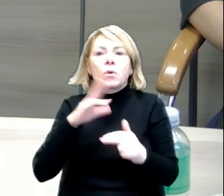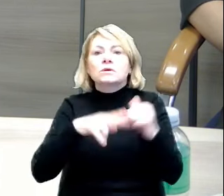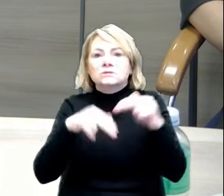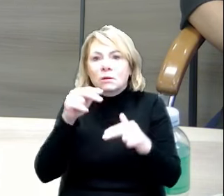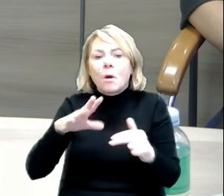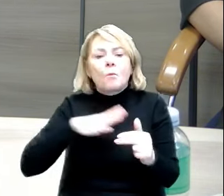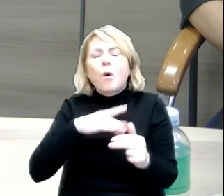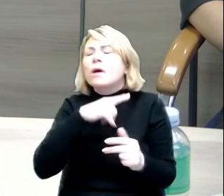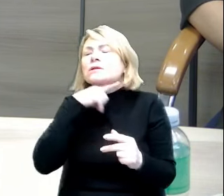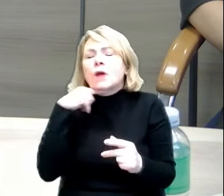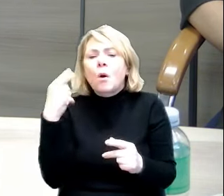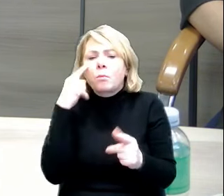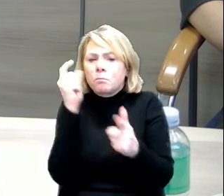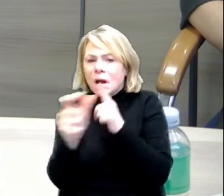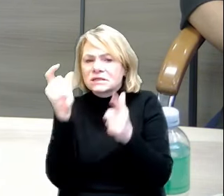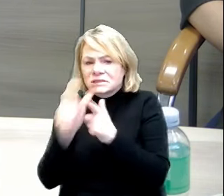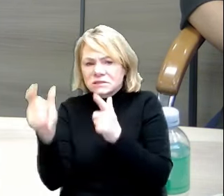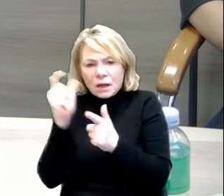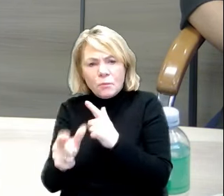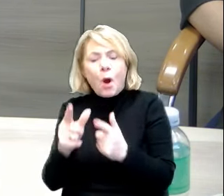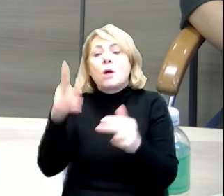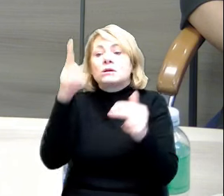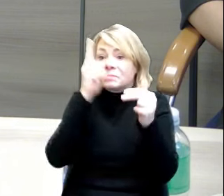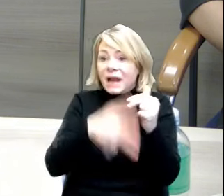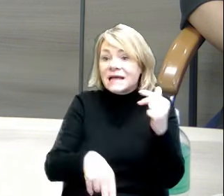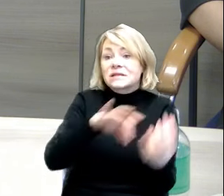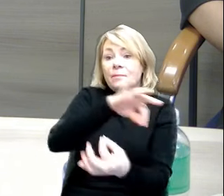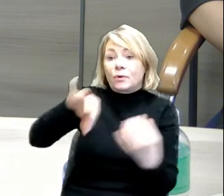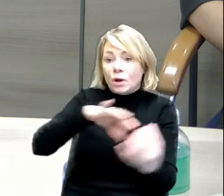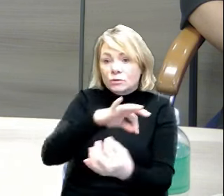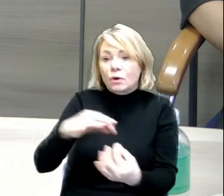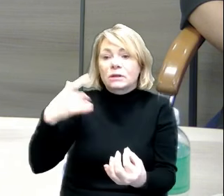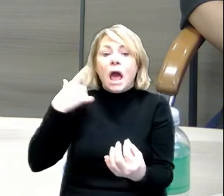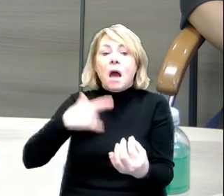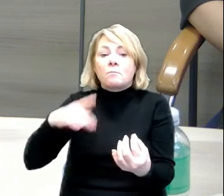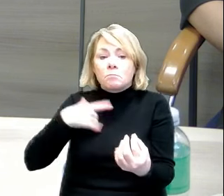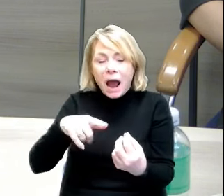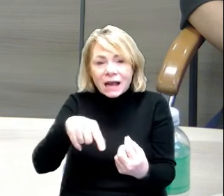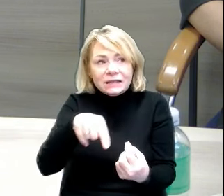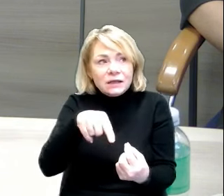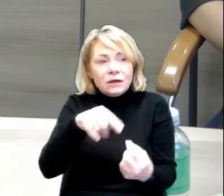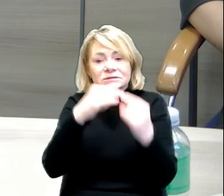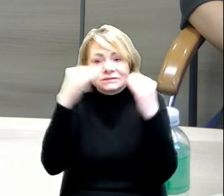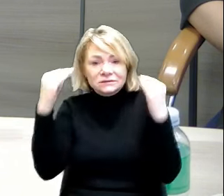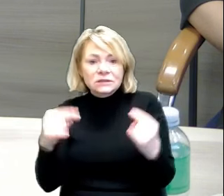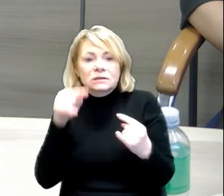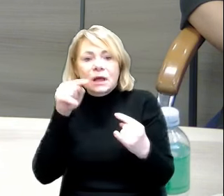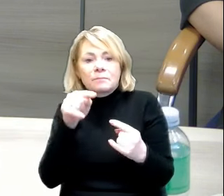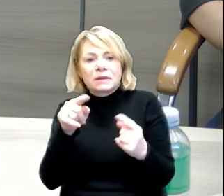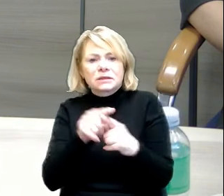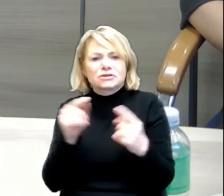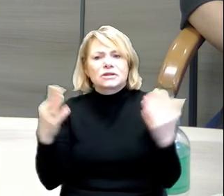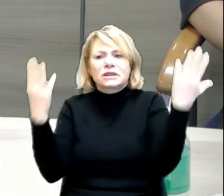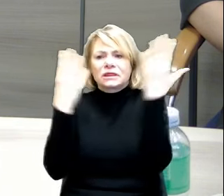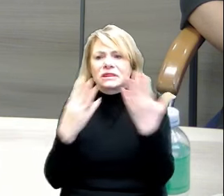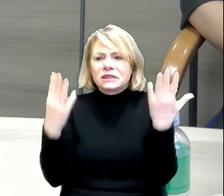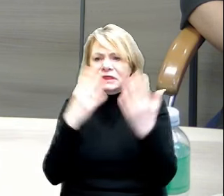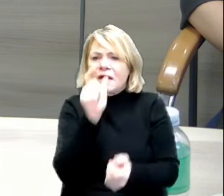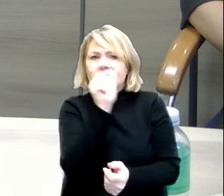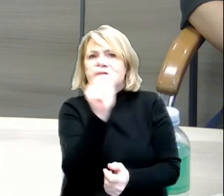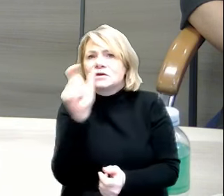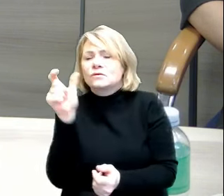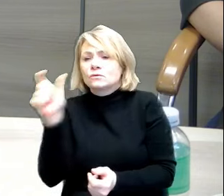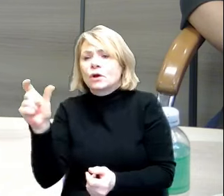pastabų nuspręsta projektuoti baltijos taikos remiantis tuo projektu nes iš devynių berods dalių galima buvo panaudoti